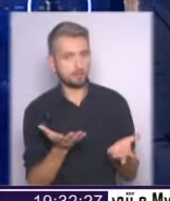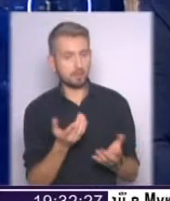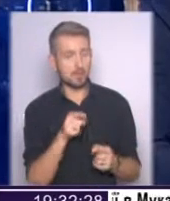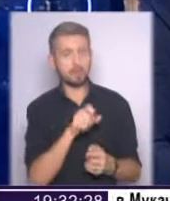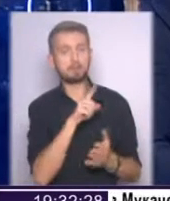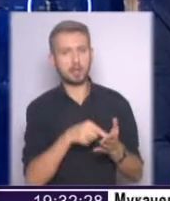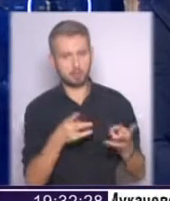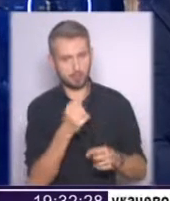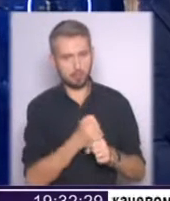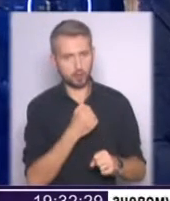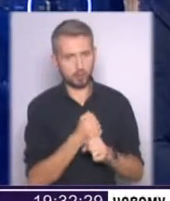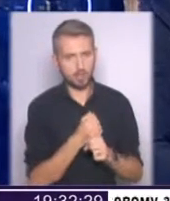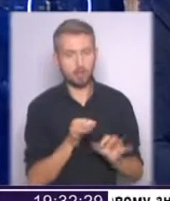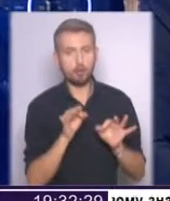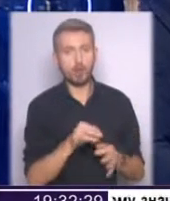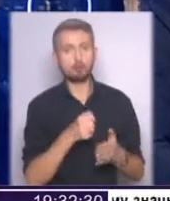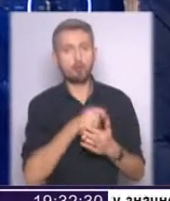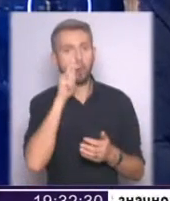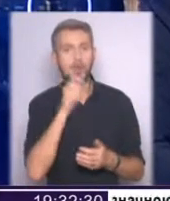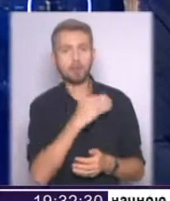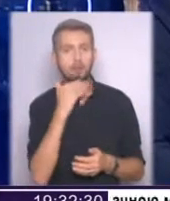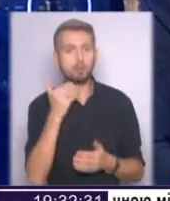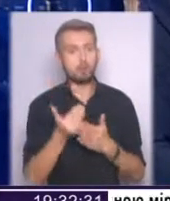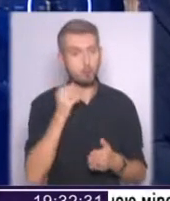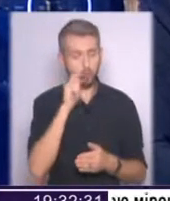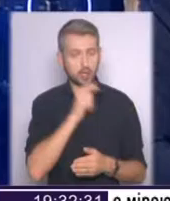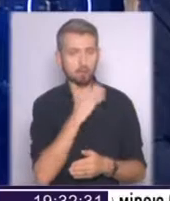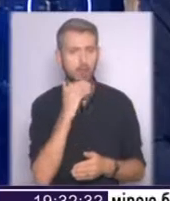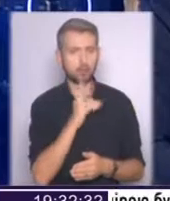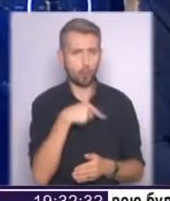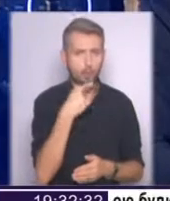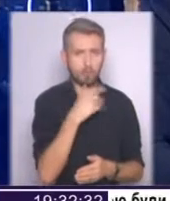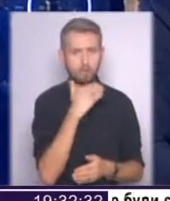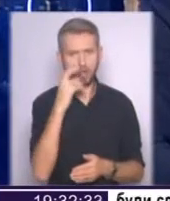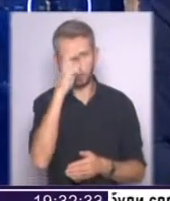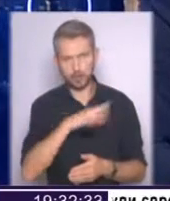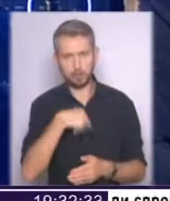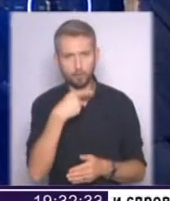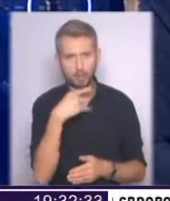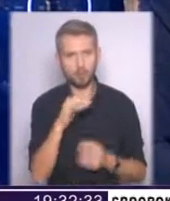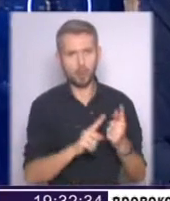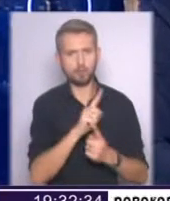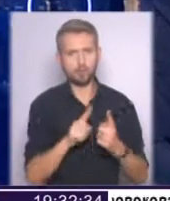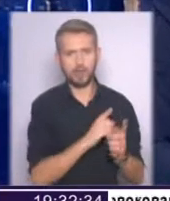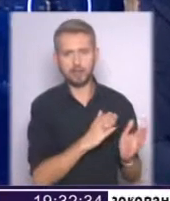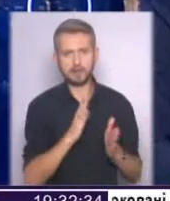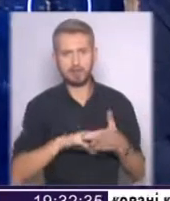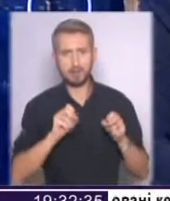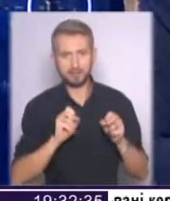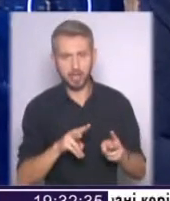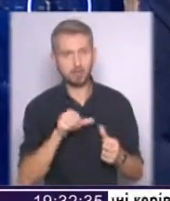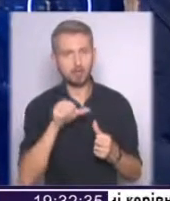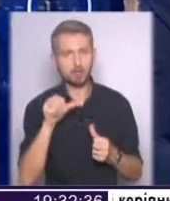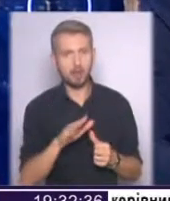питанням потрібно працювати. До речі, до України багато про це хто говорив, і багато країн взагалі говорило про реформування системи безпеки, зокрема,